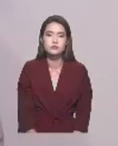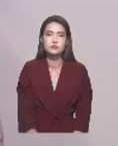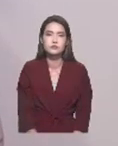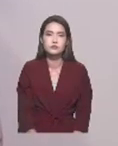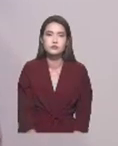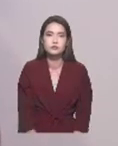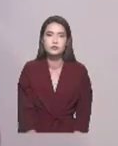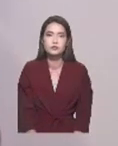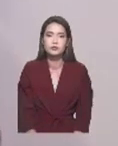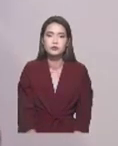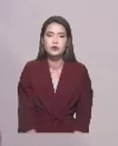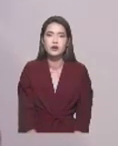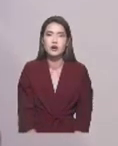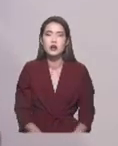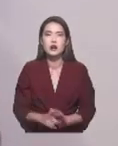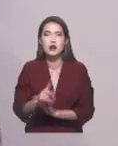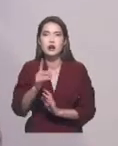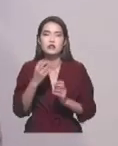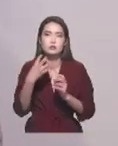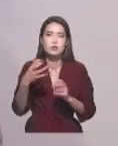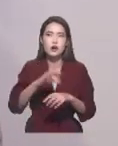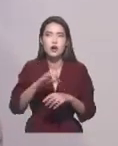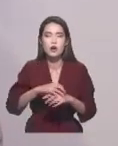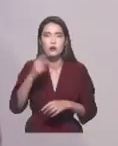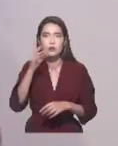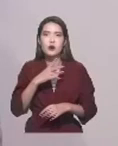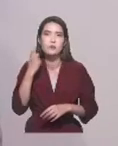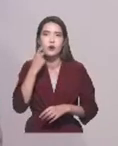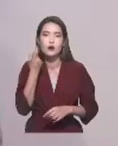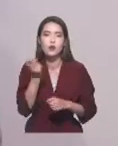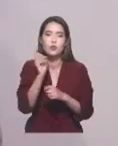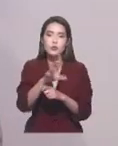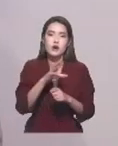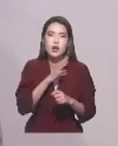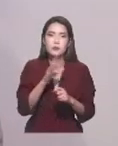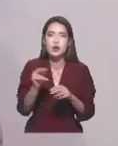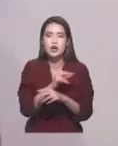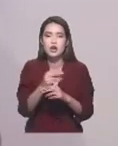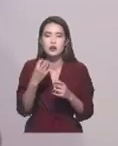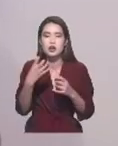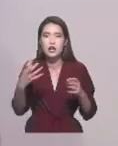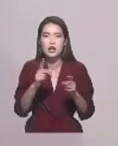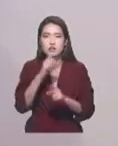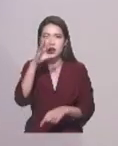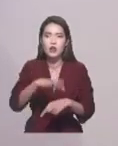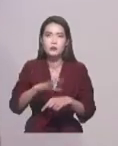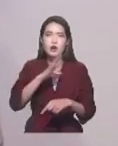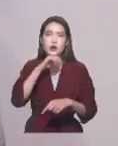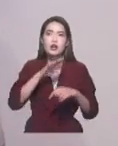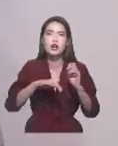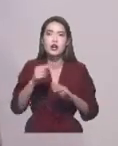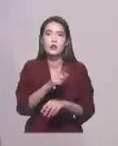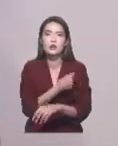Обратилась к стоматологу. Алғашында тісім ауырып жүр деп ойлағам. Сосын стоматологқа барып рентген жасаған кезде ісік бар анықталды. Мұнан соң мамандарға